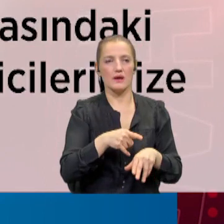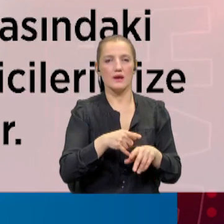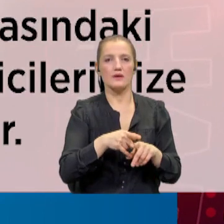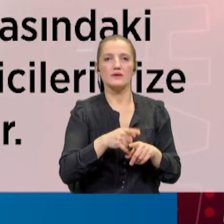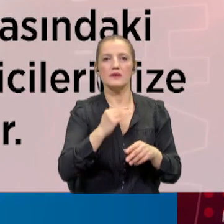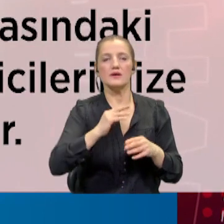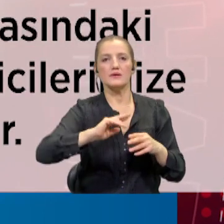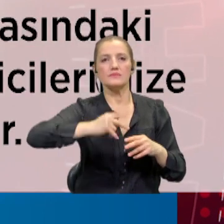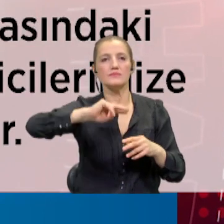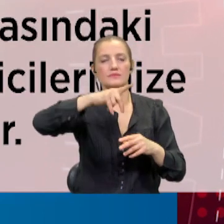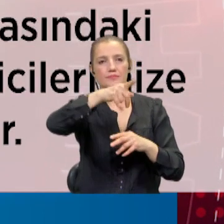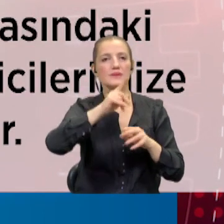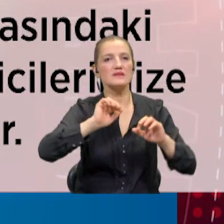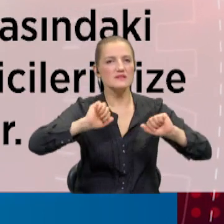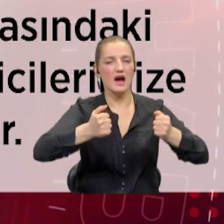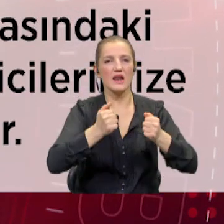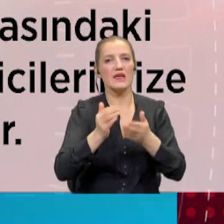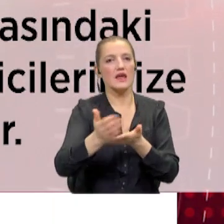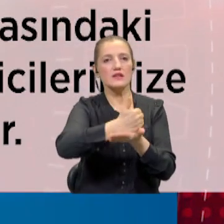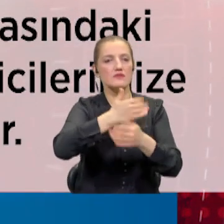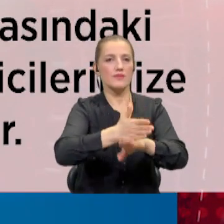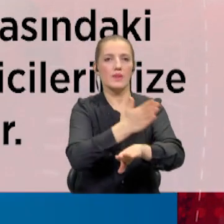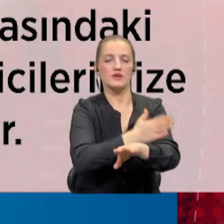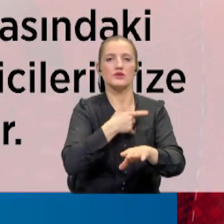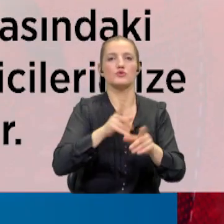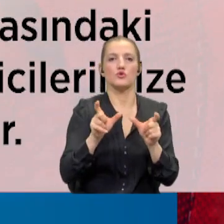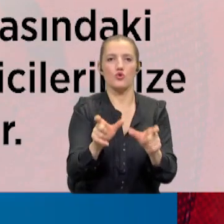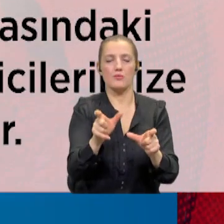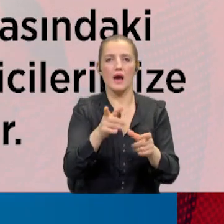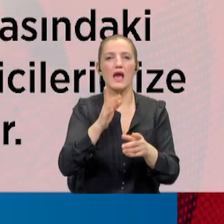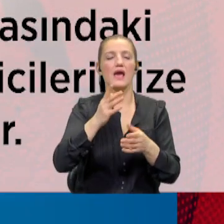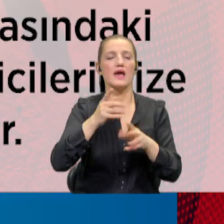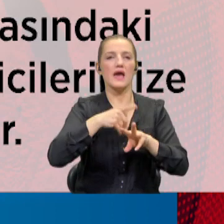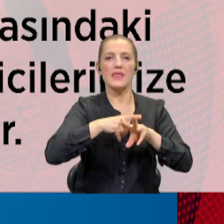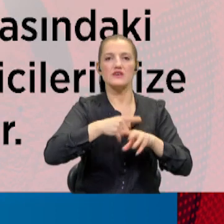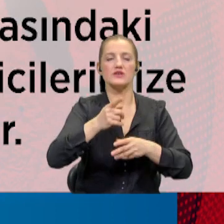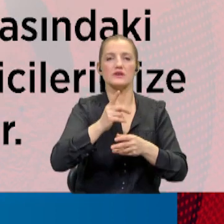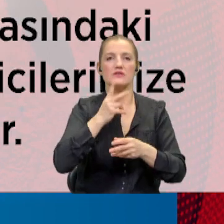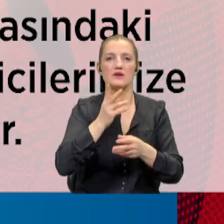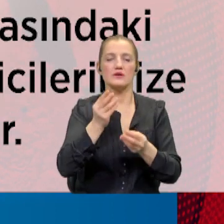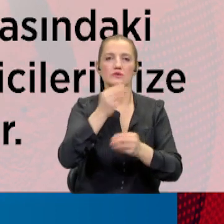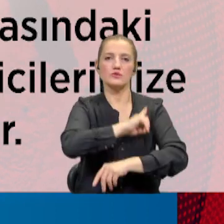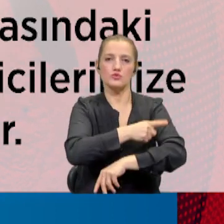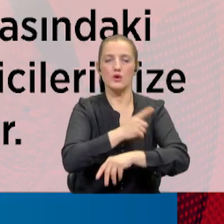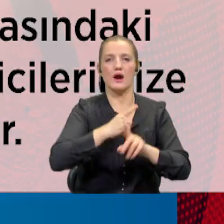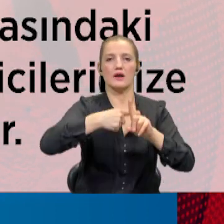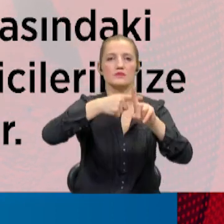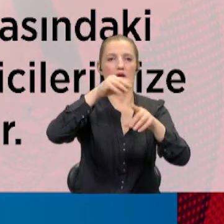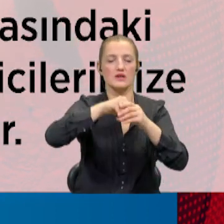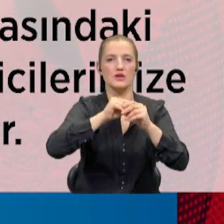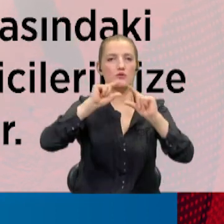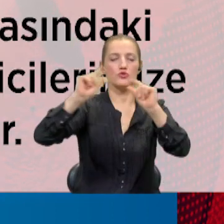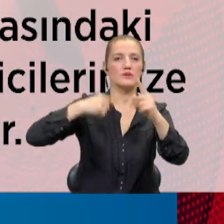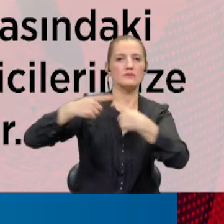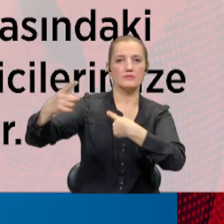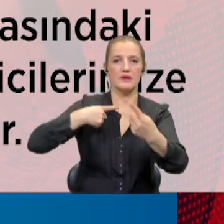tarife nin hedefi Dar gelirli vatandaşlarımızı korumak ve enerji kullanımında tasarruf ve verimliliği arttırmaktır kurumlarımız arasındaki işbirliği